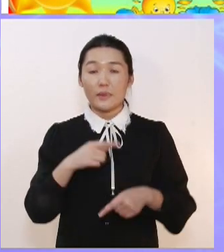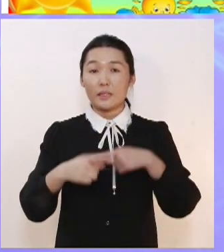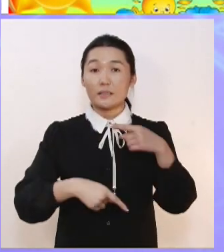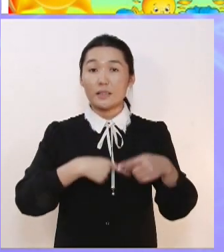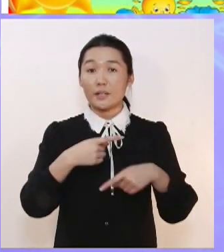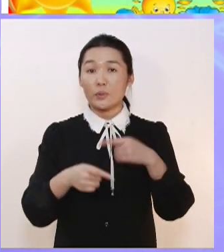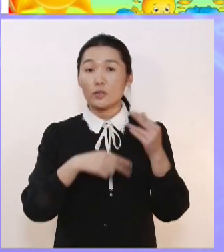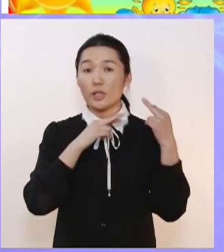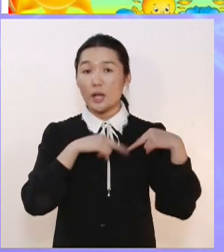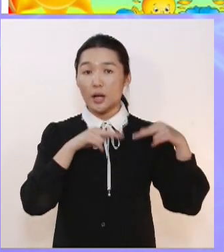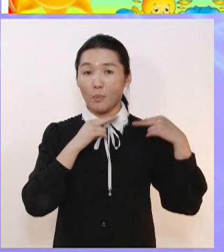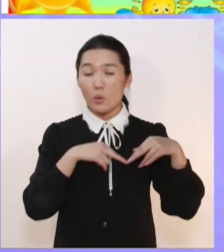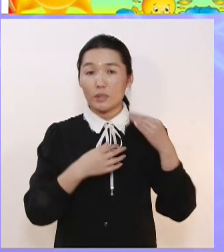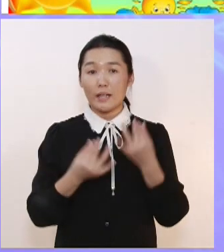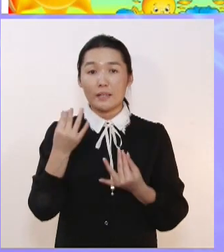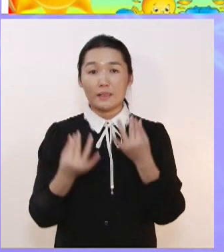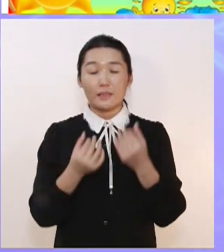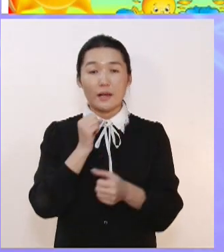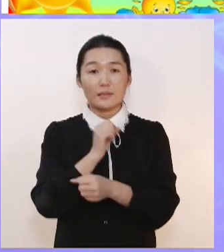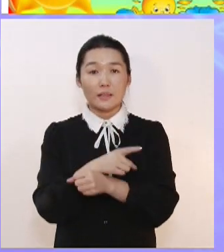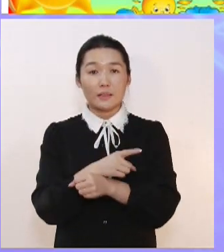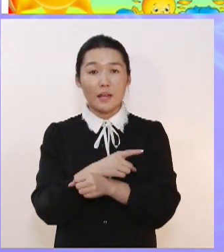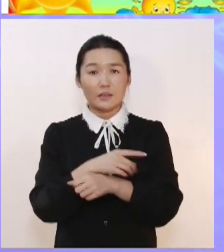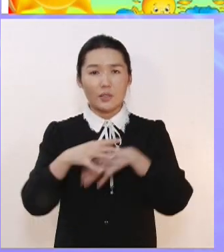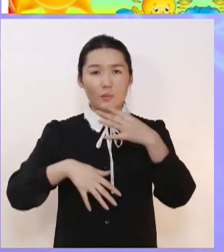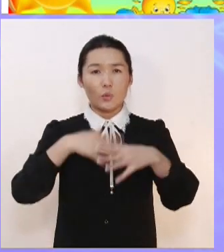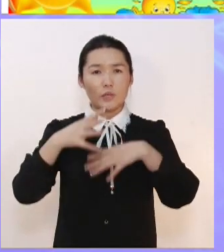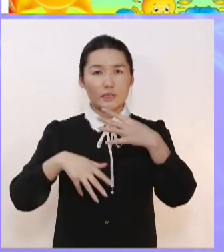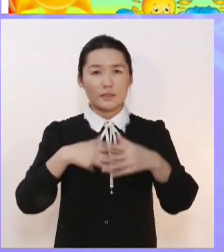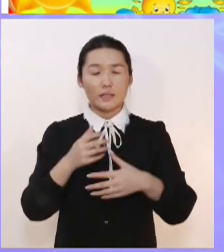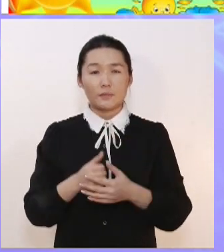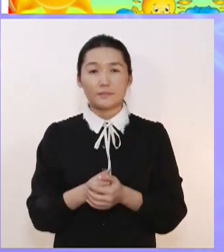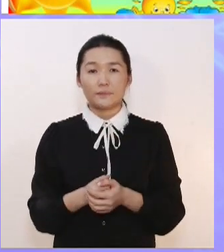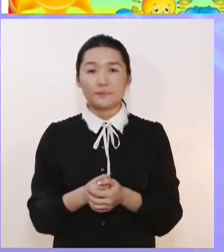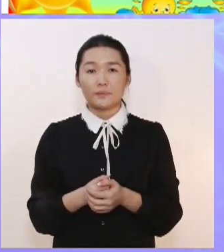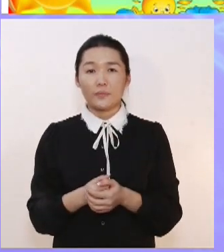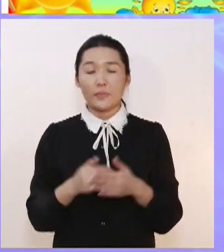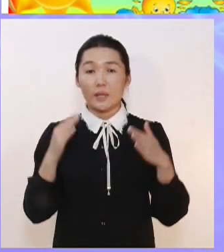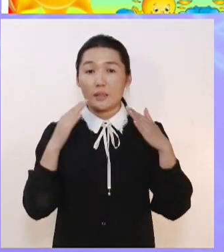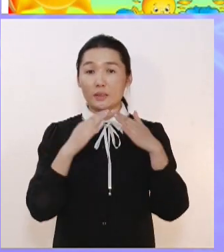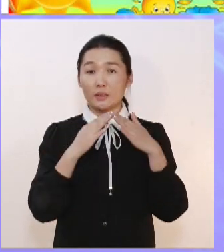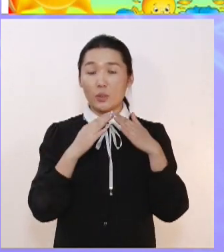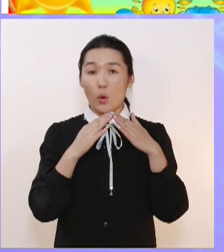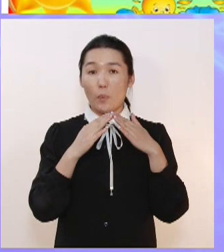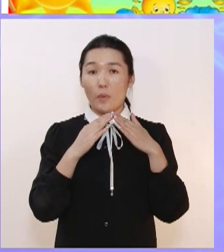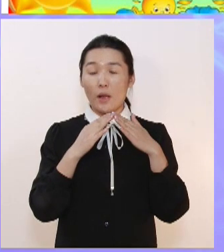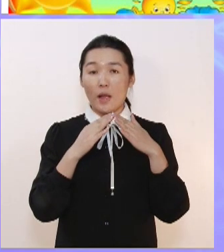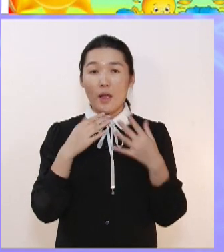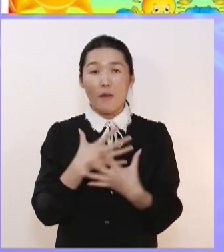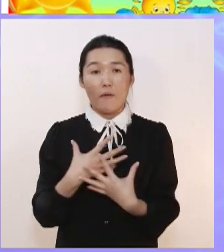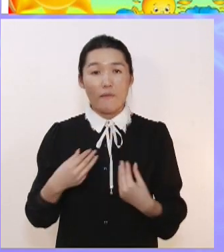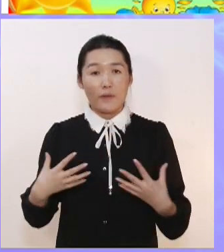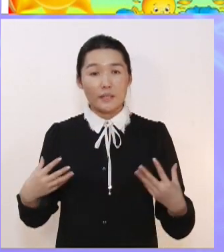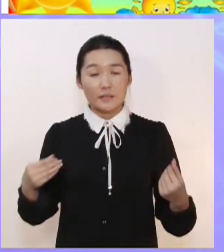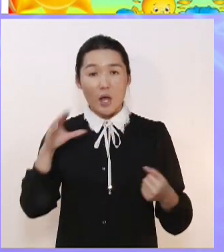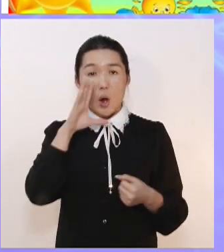Следующая работа – игра заданий, путаница. Дом – весна,